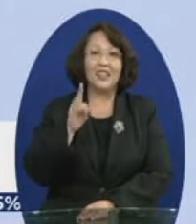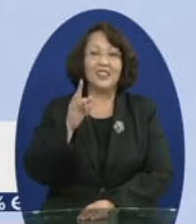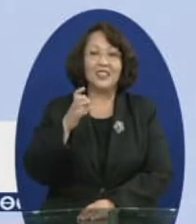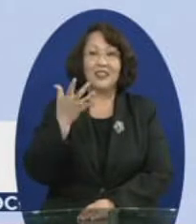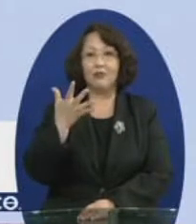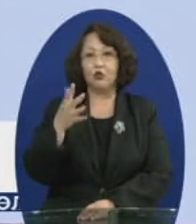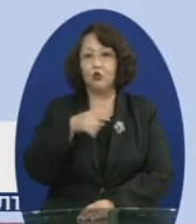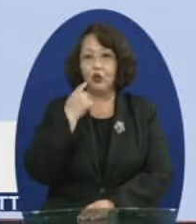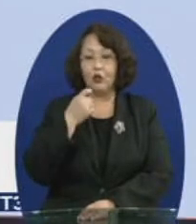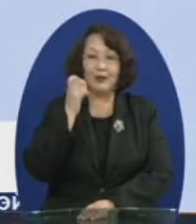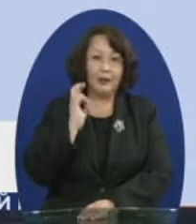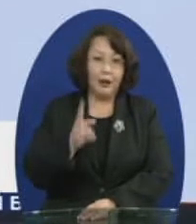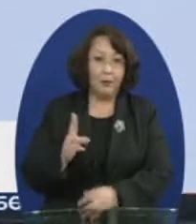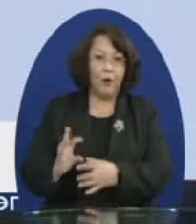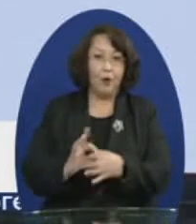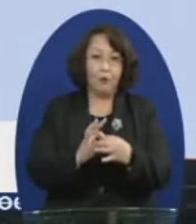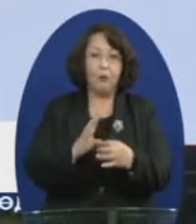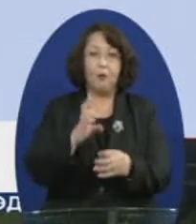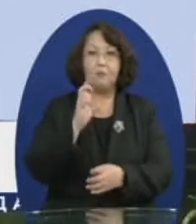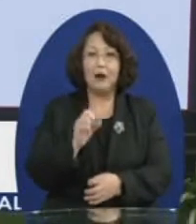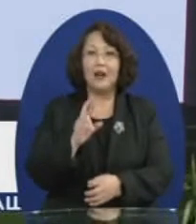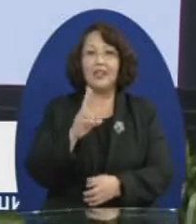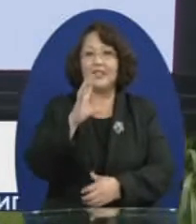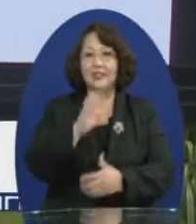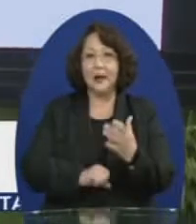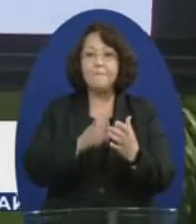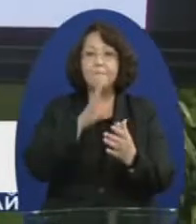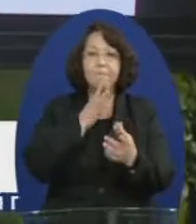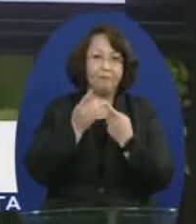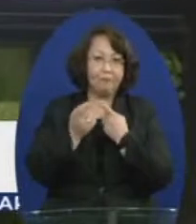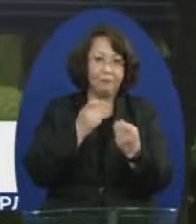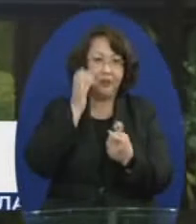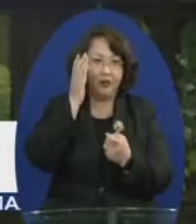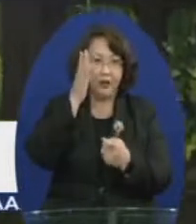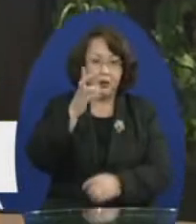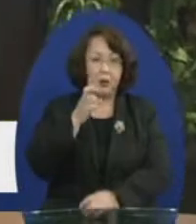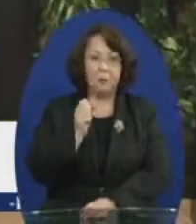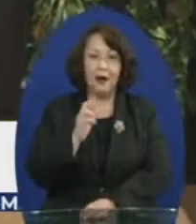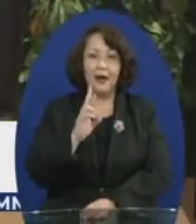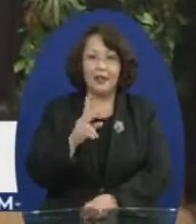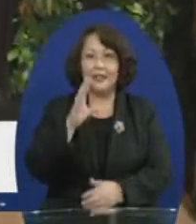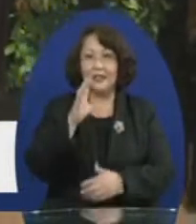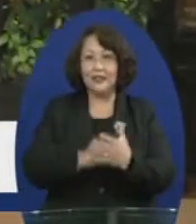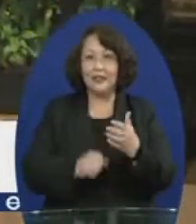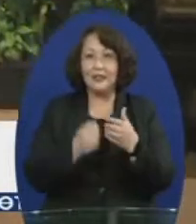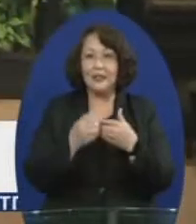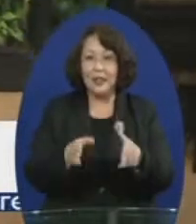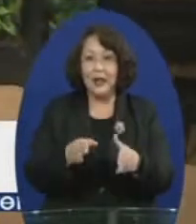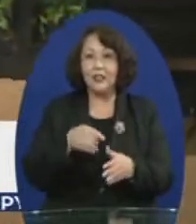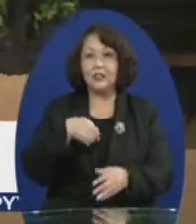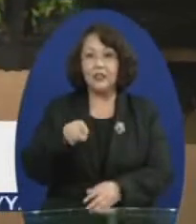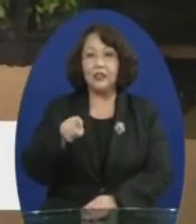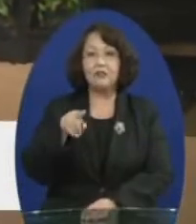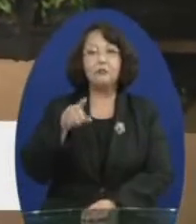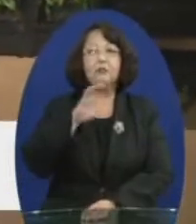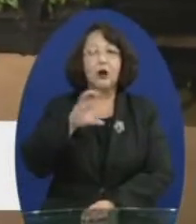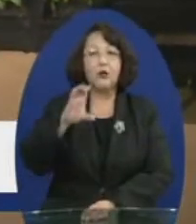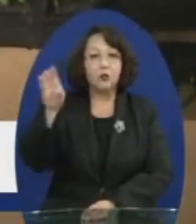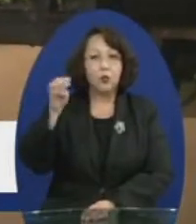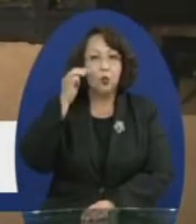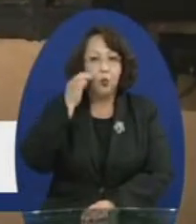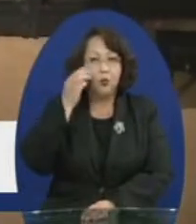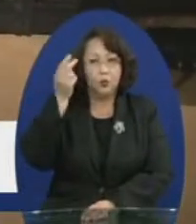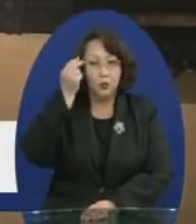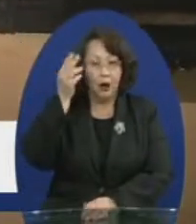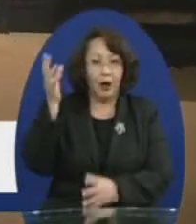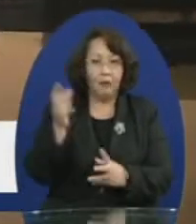Эрдэнэс таван толгой компанидаар одоо төвшгөлээд баялагын сан байгуулахаар одоо яригдж байгаа. А ирээдүйд байгуулах дахь энэ баялагын санг бид нар энэ Дамаск сангийн туршлагаар байгуулж болох юмаа